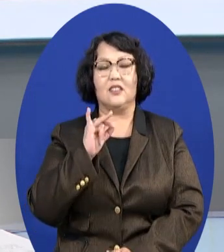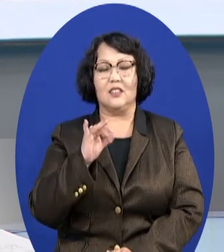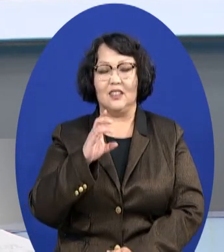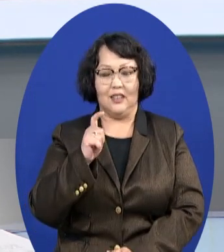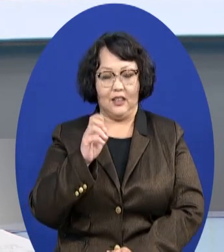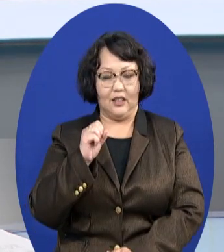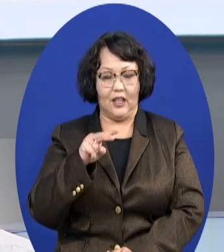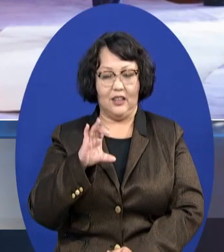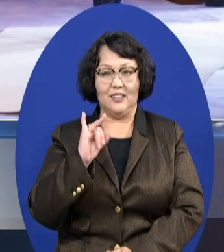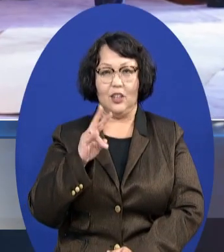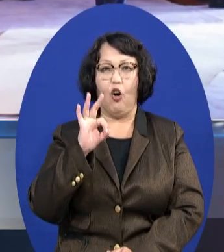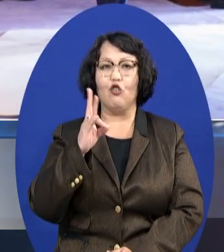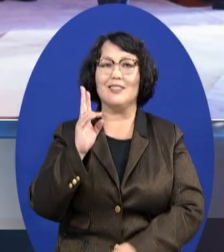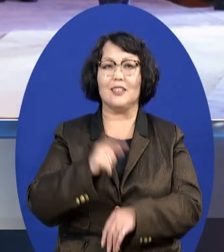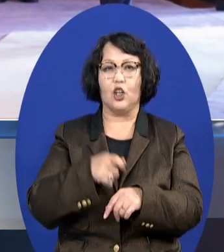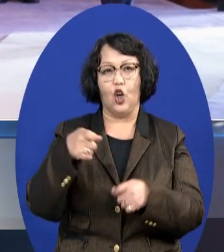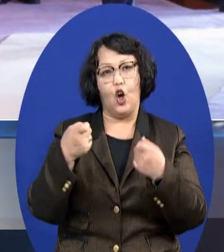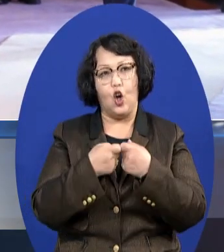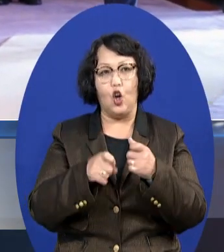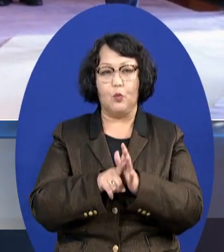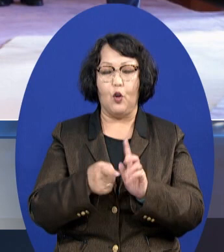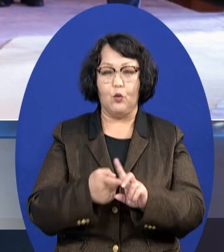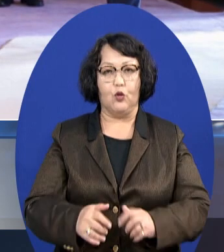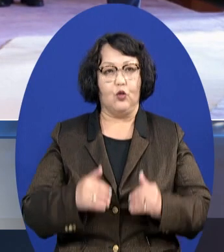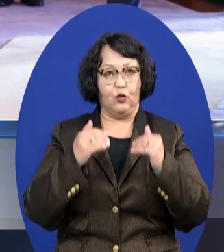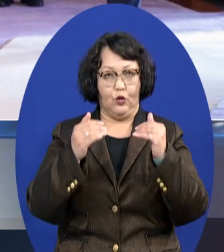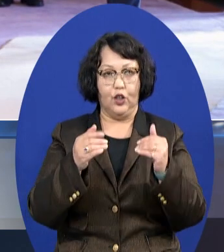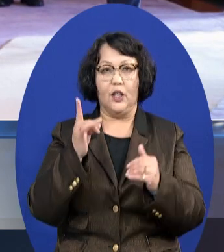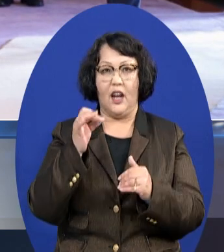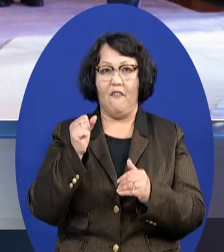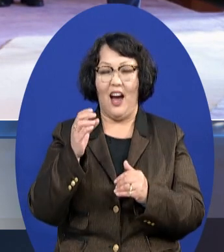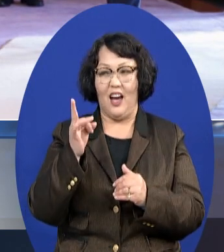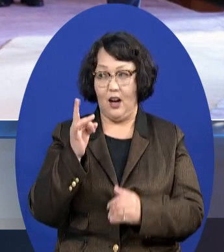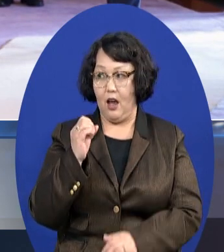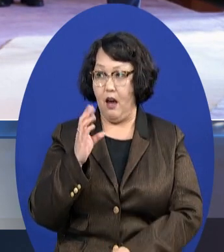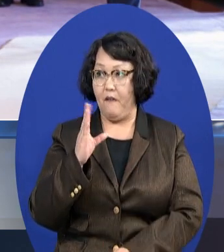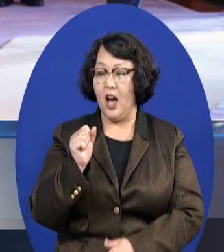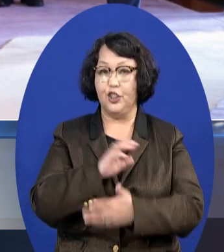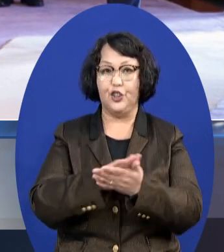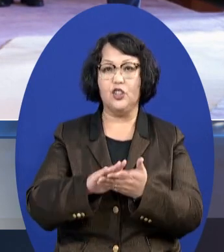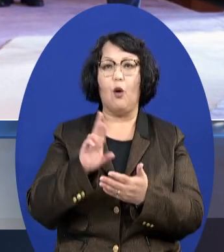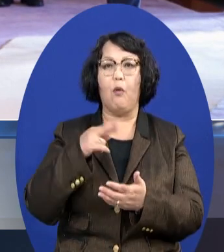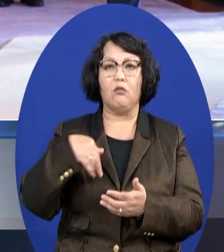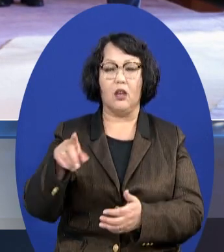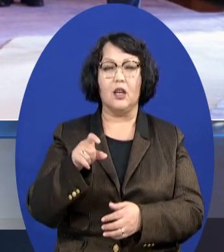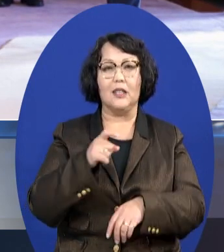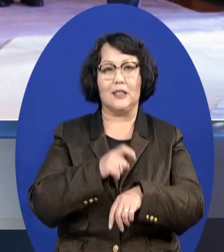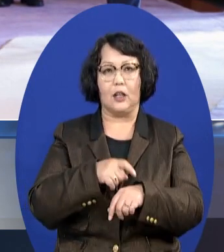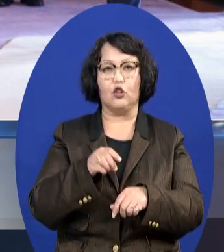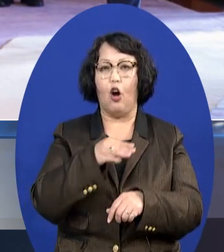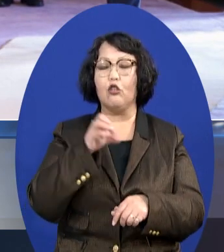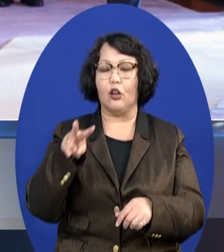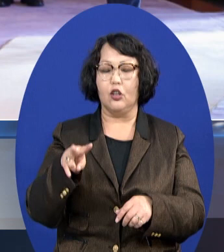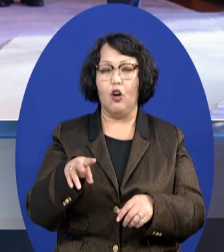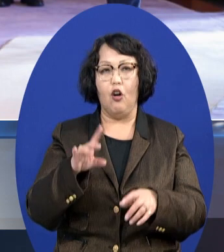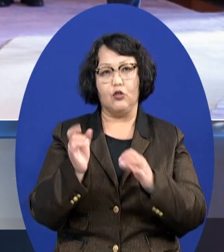манай хоёр орны стратегийн түншлэлийн харилцаа, хамтын ажиллагаа, Рейвагийн шинэ ерөнд улам батчин гэдэгт итгэлтэй байгаагаа илэрхийлсэн байна. Цог,